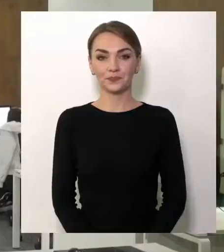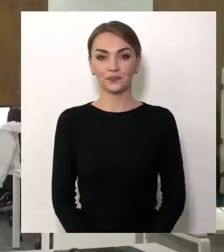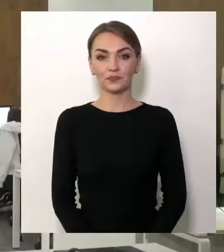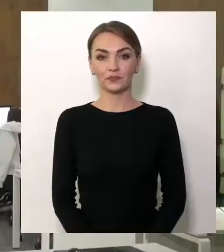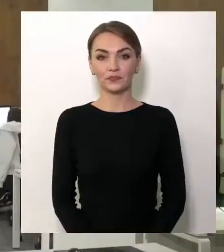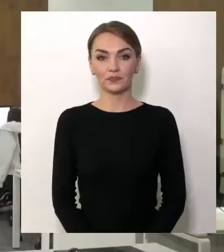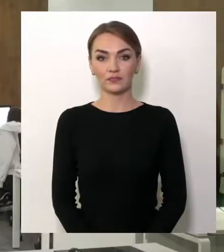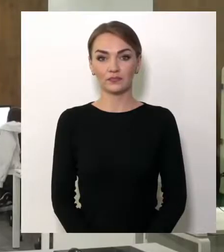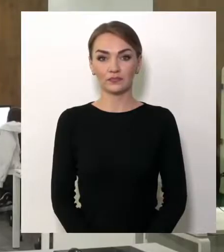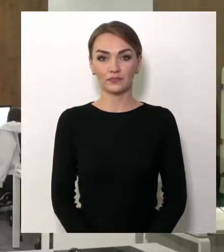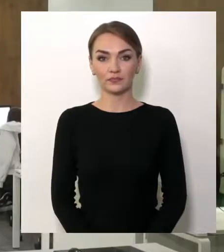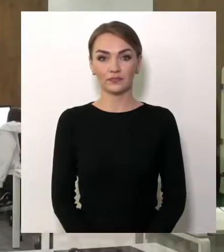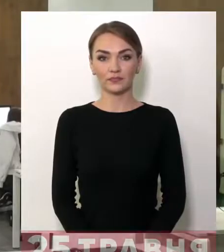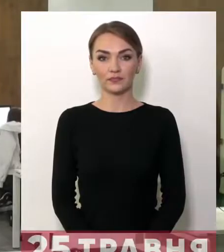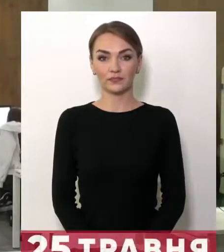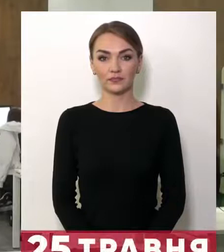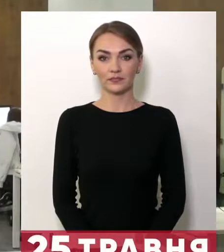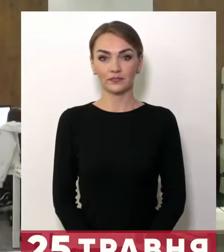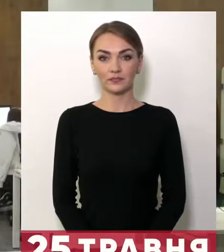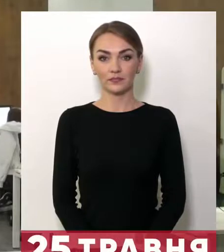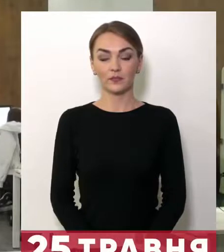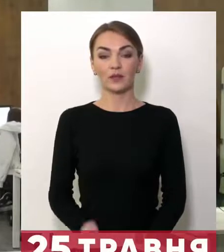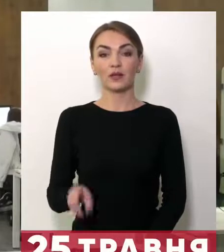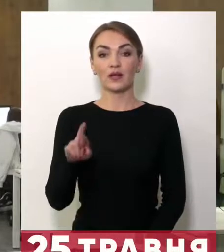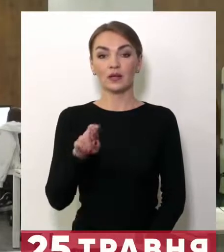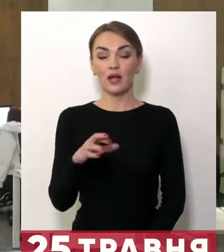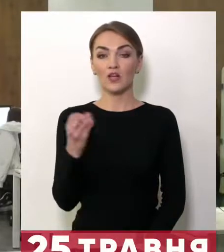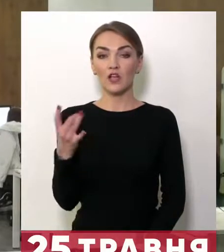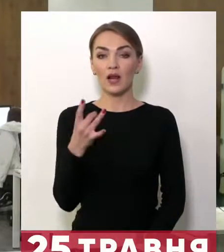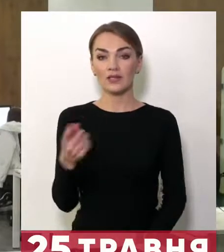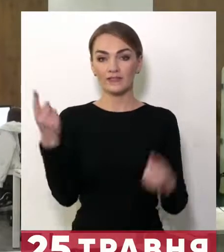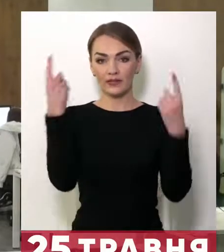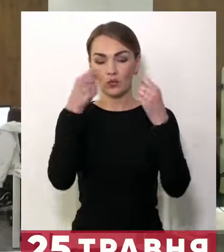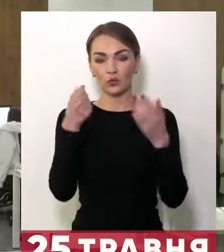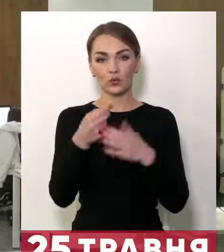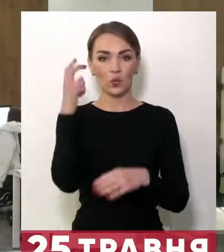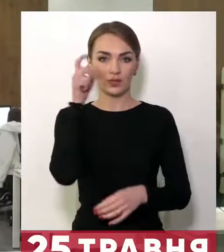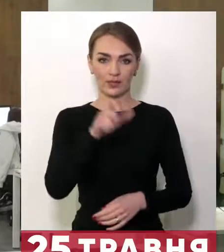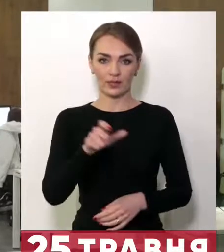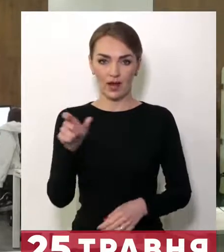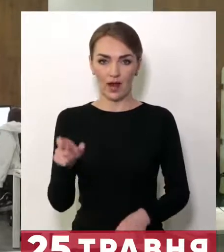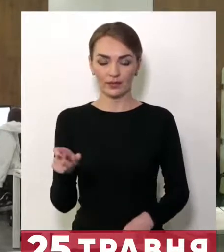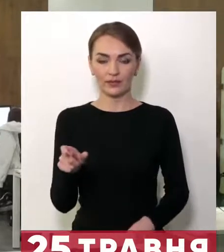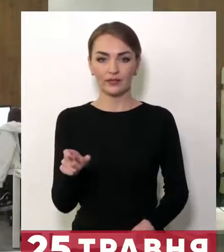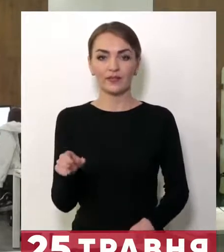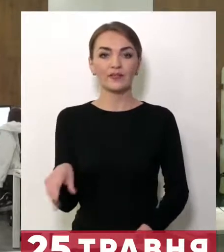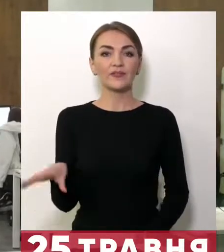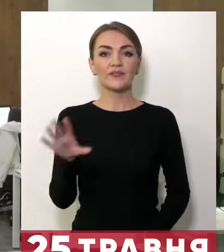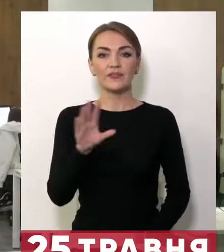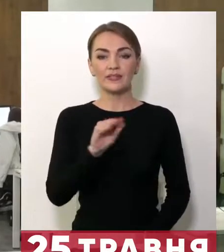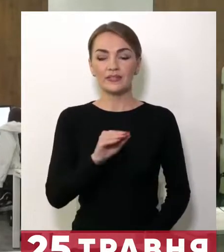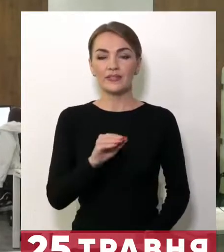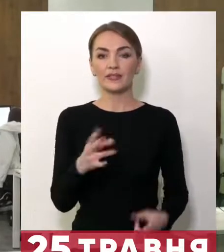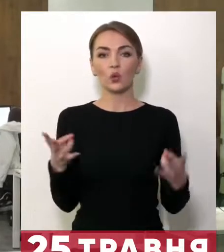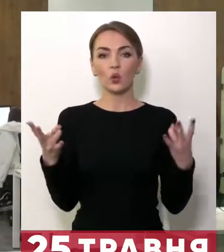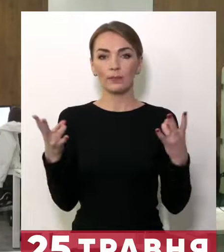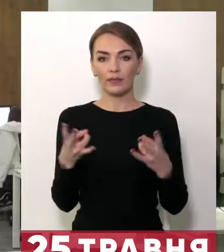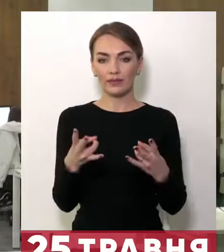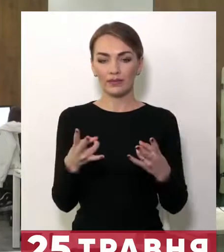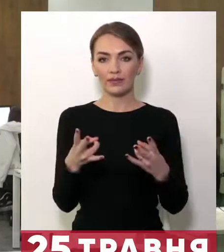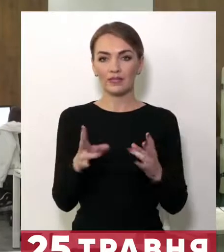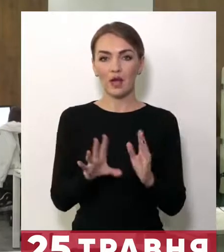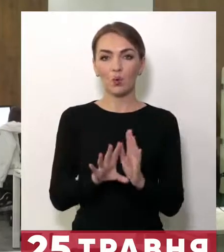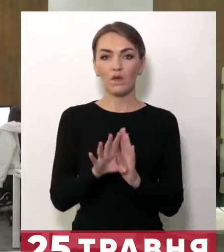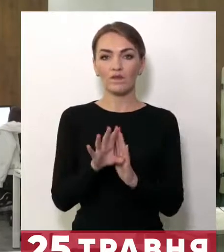Я ще раз звертаюсь до киян. всі необхідні